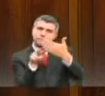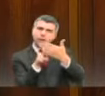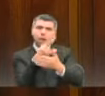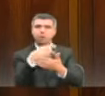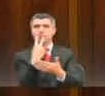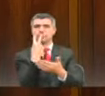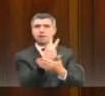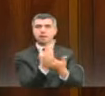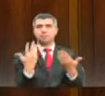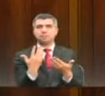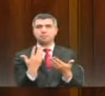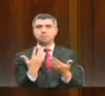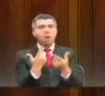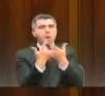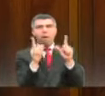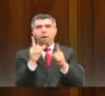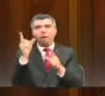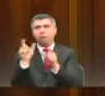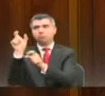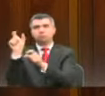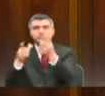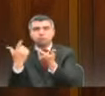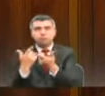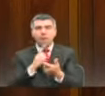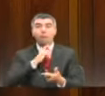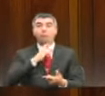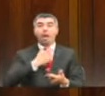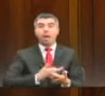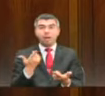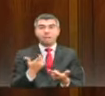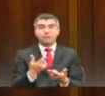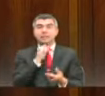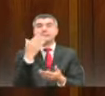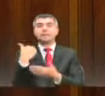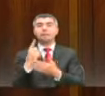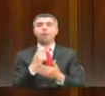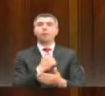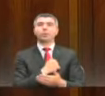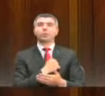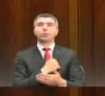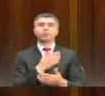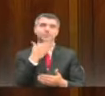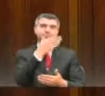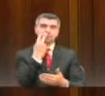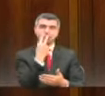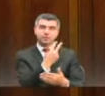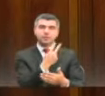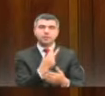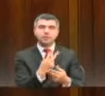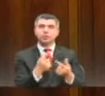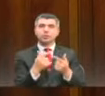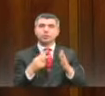غيتمكن أي مواطن وأي مهني وأي فاعل من متابعة تطورات التقاضي إلكترونيا،